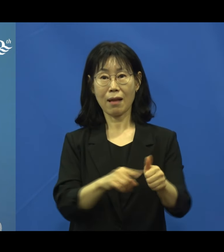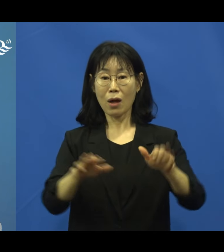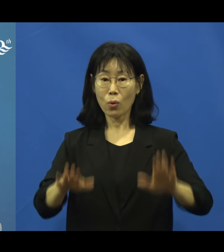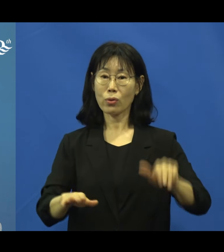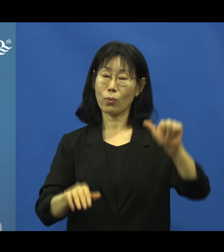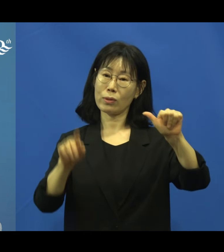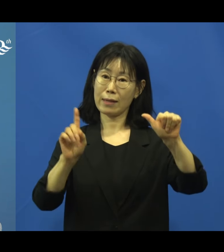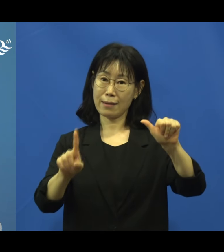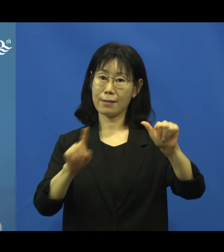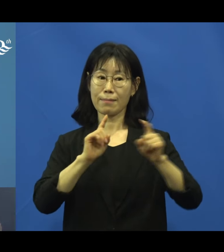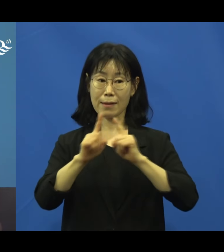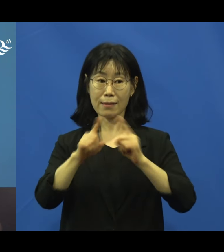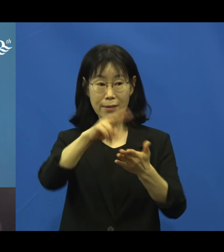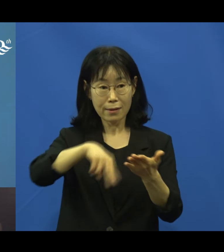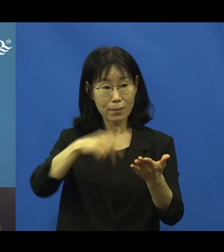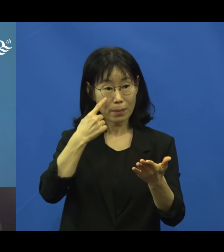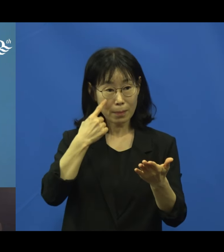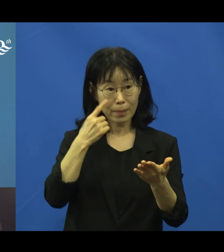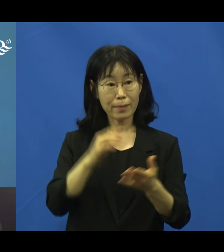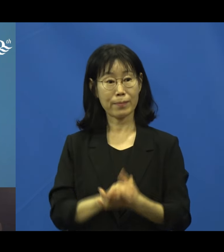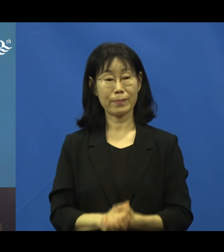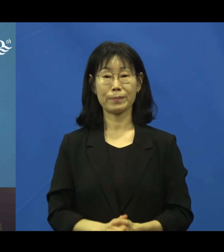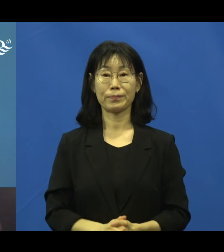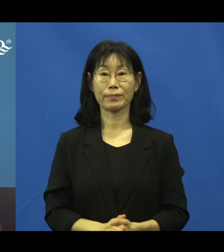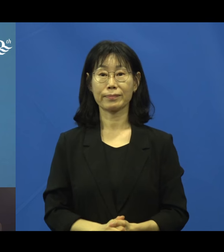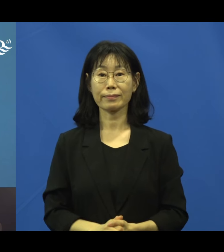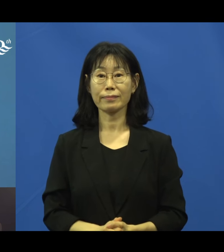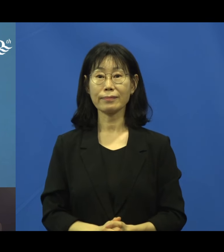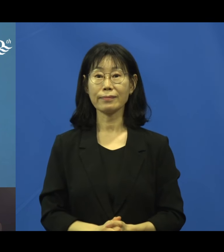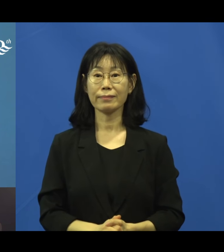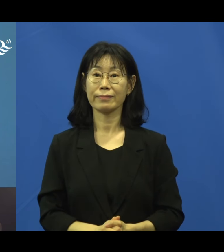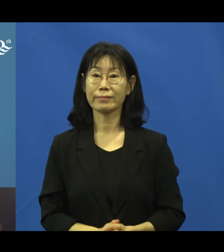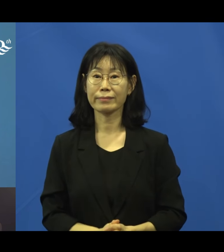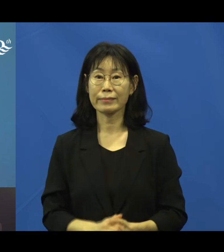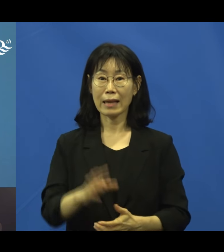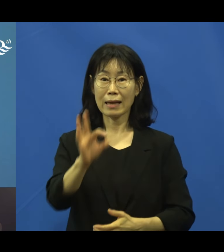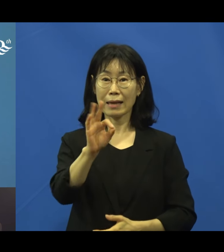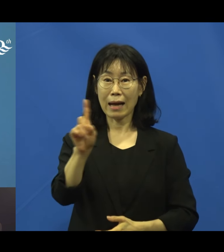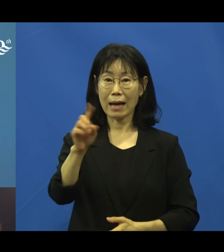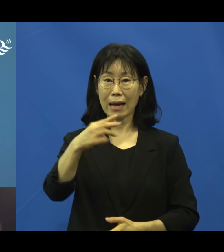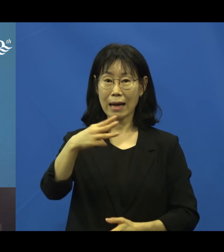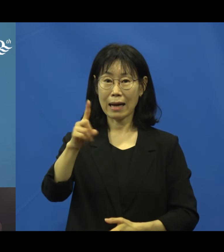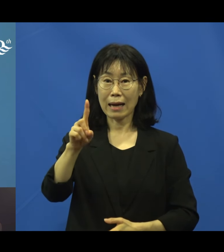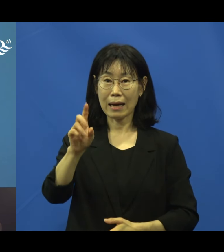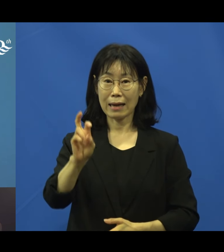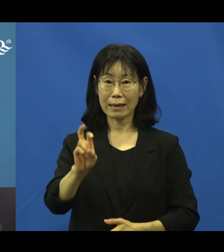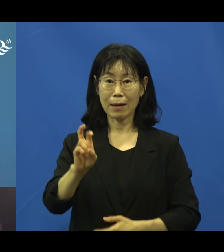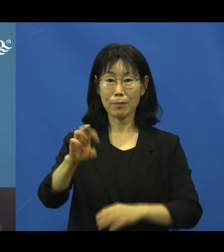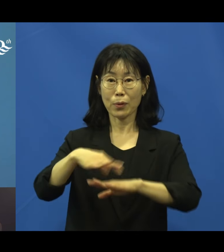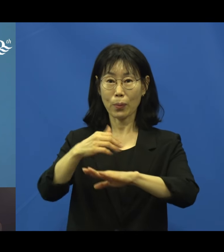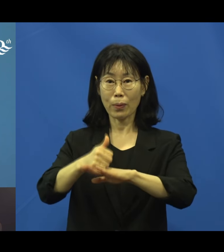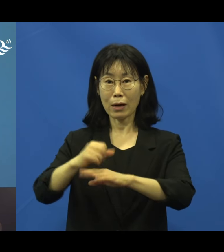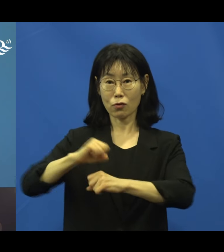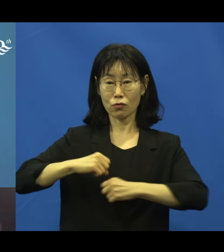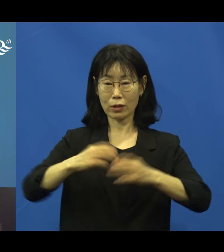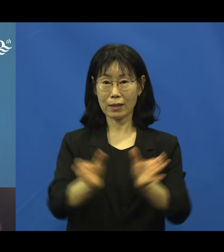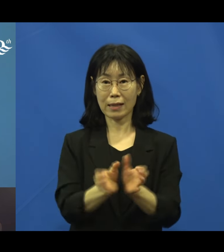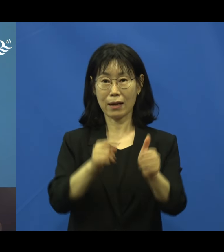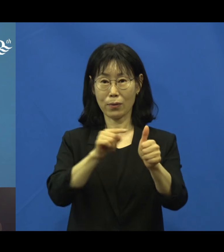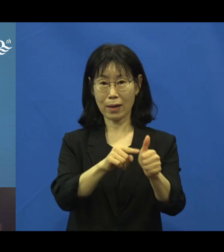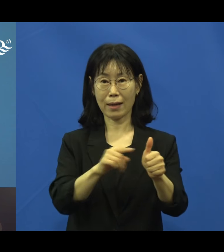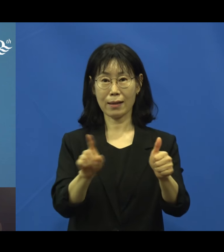1절을 다시 보면요. 보세요. 묘한 표현이 하나 들어있어요. 아람 왕의 군대장관 나아만은 그의 주인 앞에서 크고 존귀한 자니